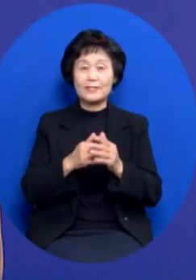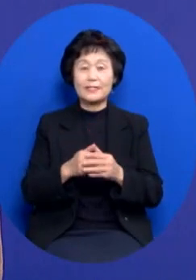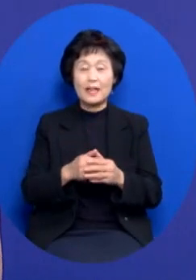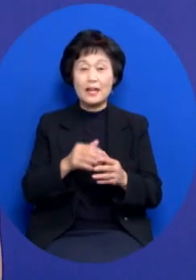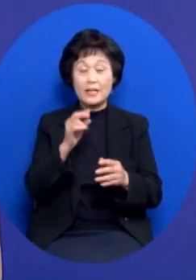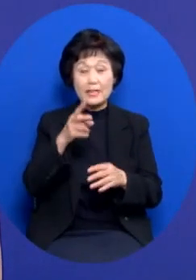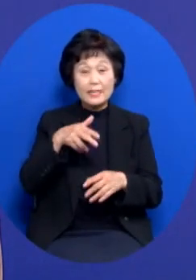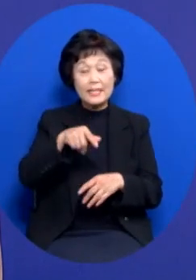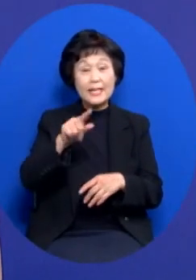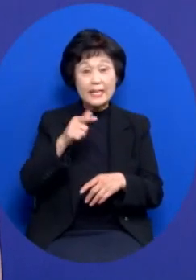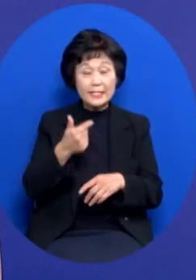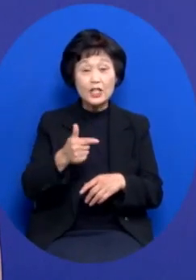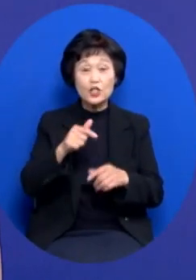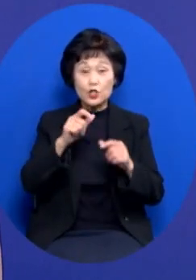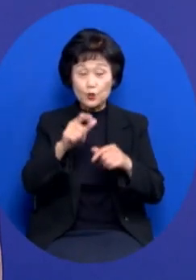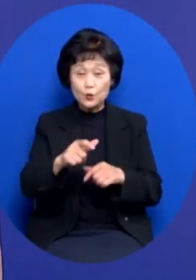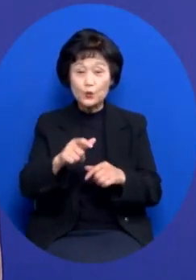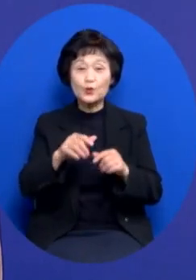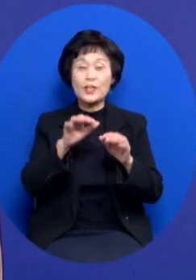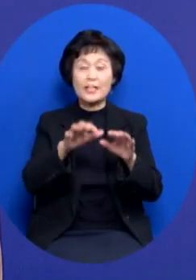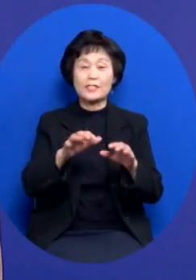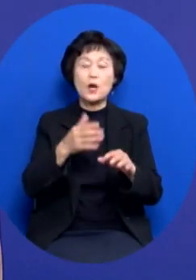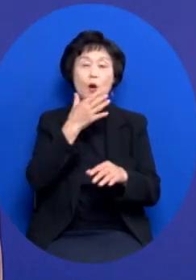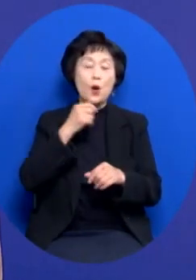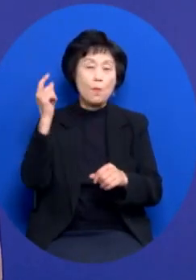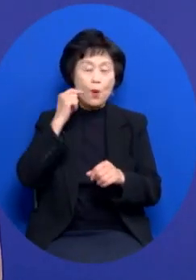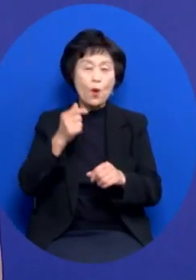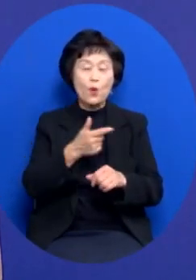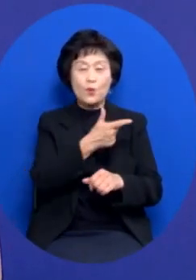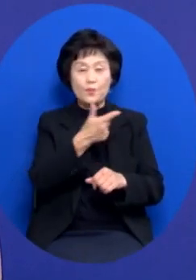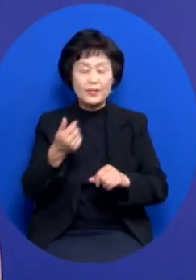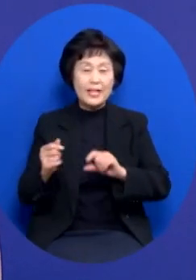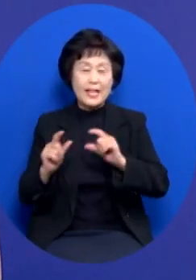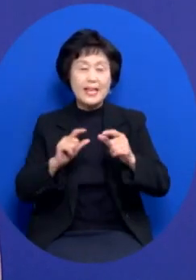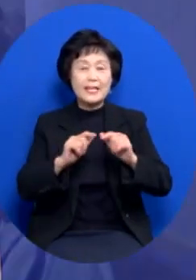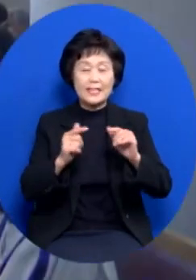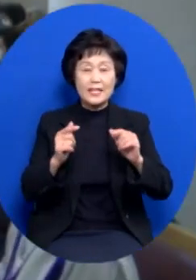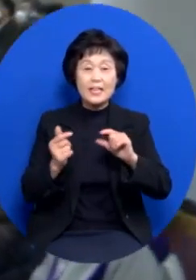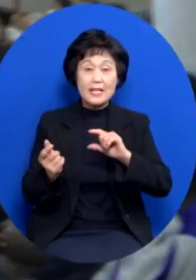예천군 기독교연합회가 2022 예천군 복음화 대성회를 개최했습니다.